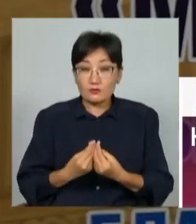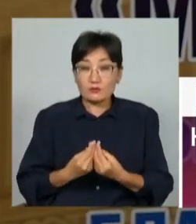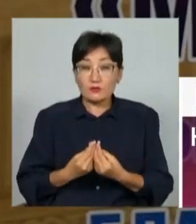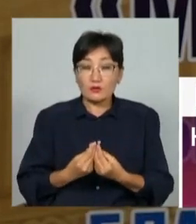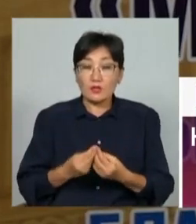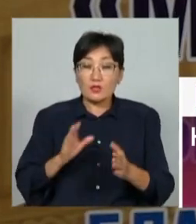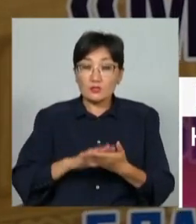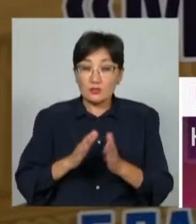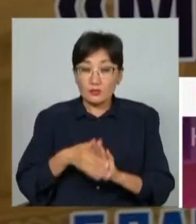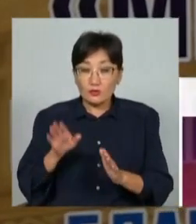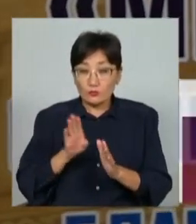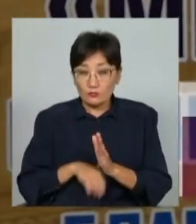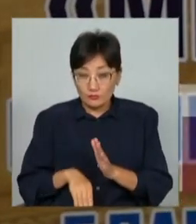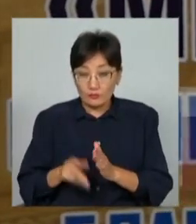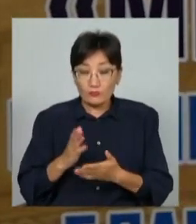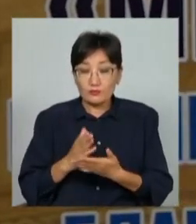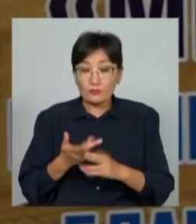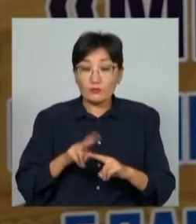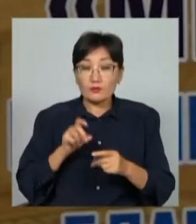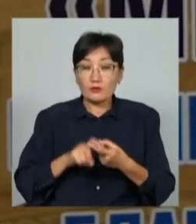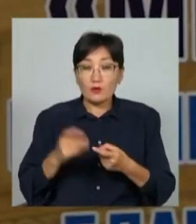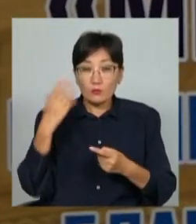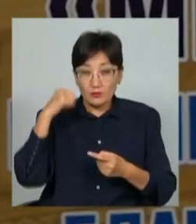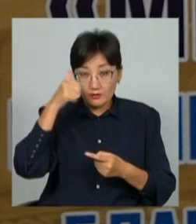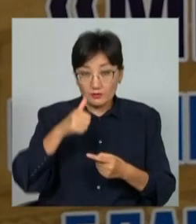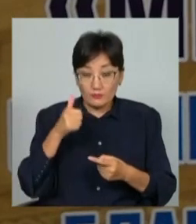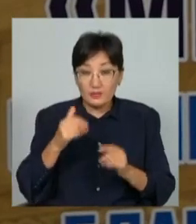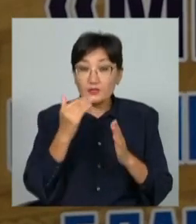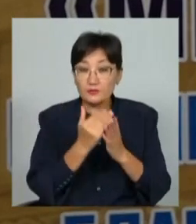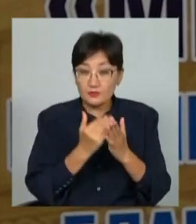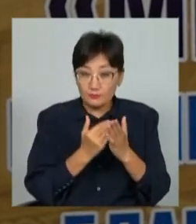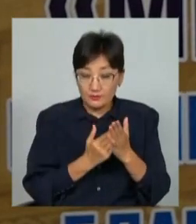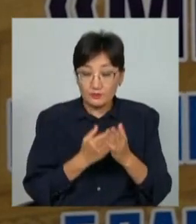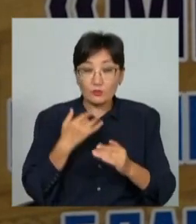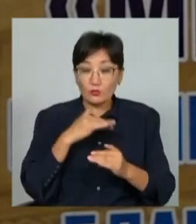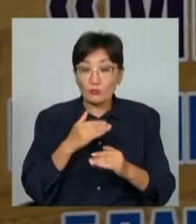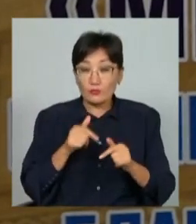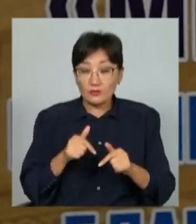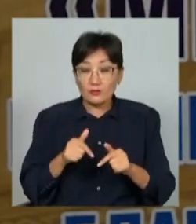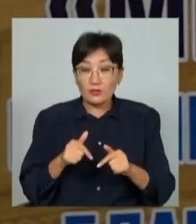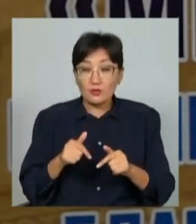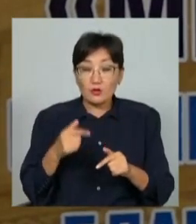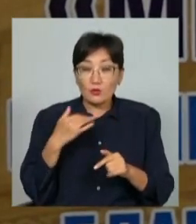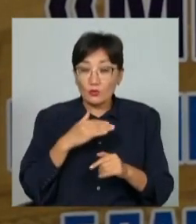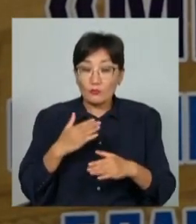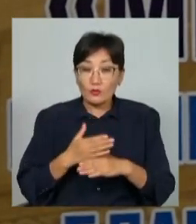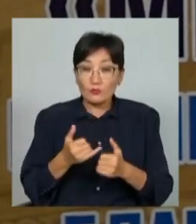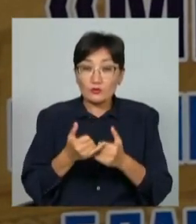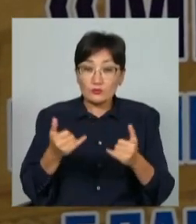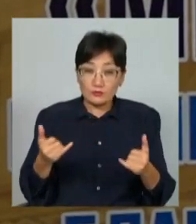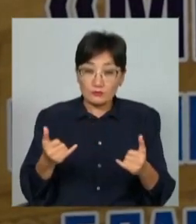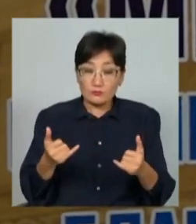отбасылардың әл-ауқаты нашарлады, соған байланысты. Былтырға қарағанда уже список көп, соған байланысты. Қазір биыл көбірек көмектесеміз ба